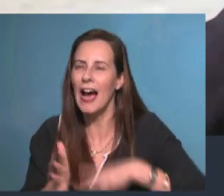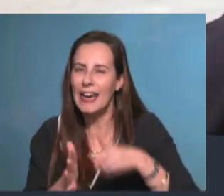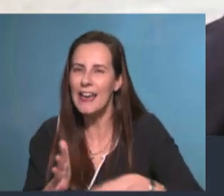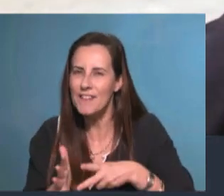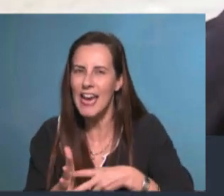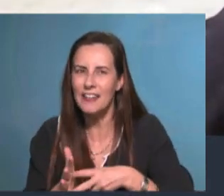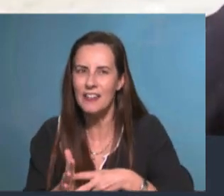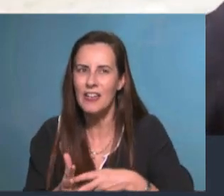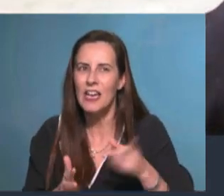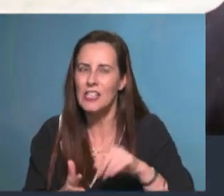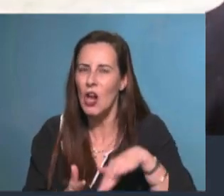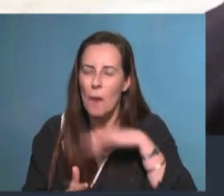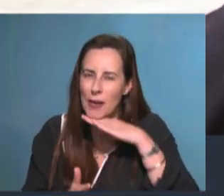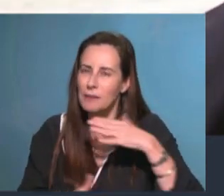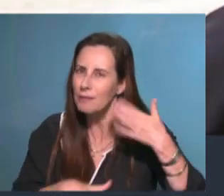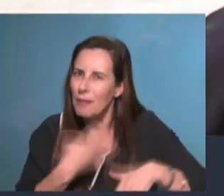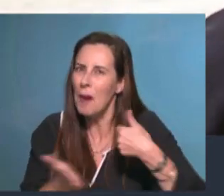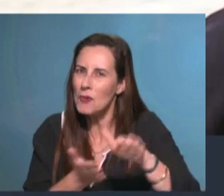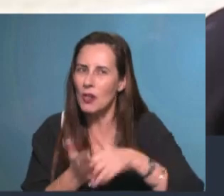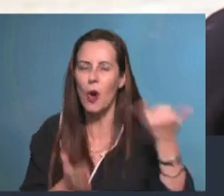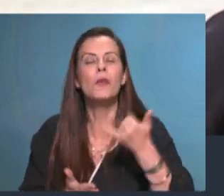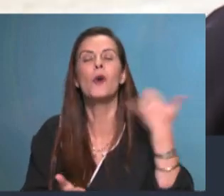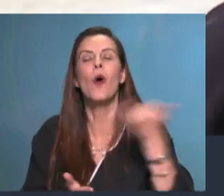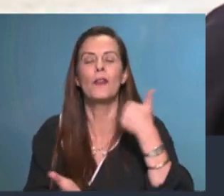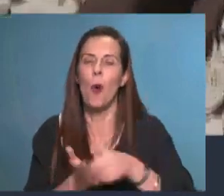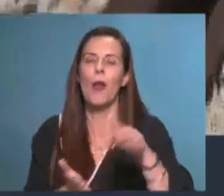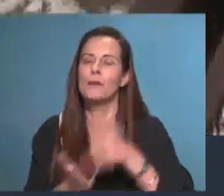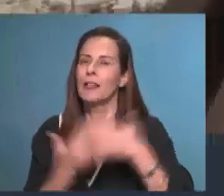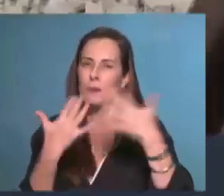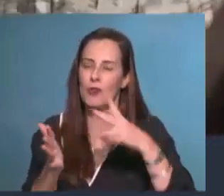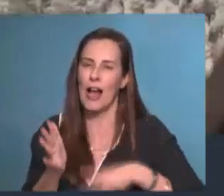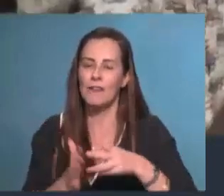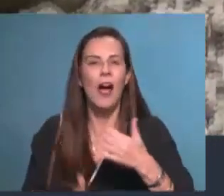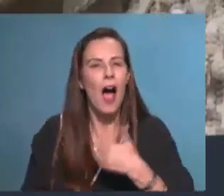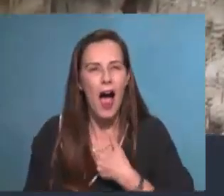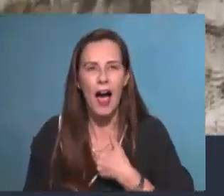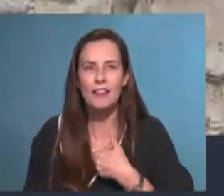החיג'אזית לא מפסיק להמציא את עצמו מחדש. כל הזמן. כל הזמן. אז אנחנו